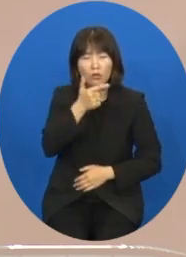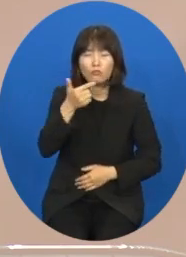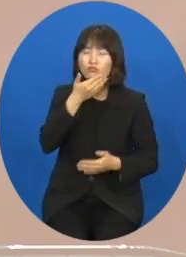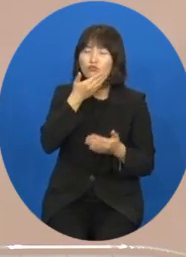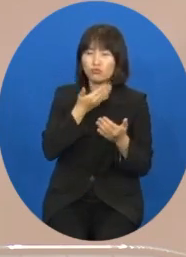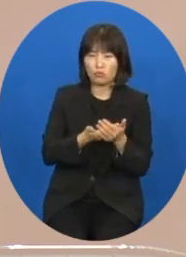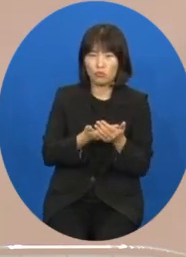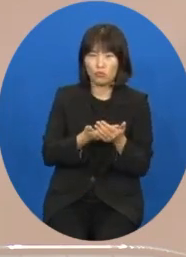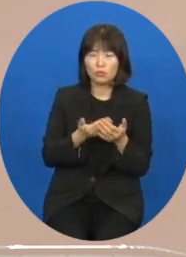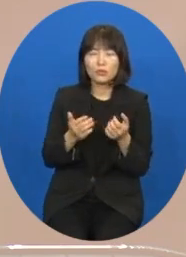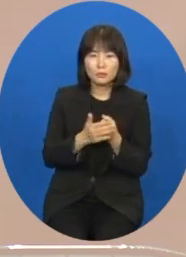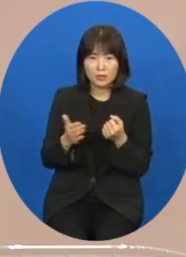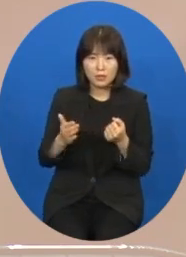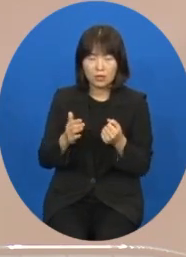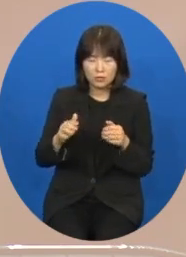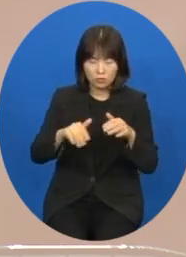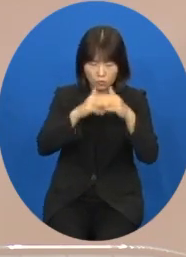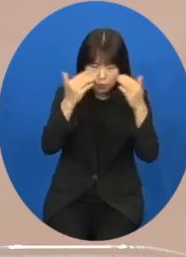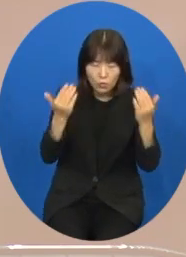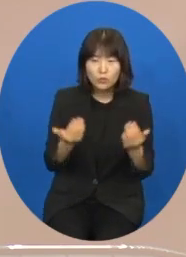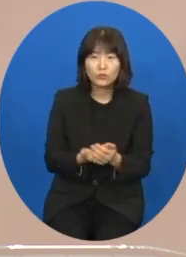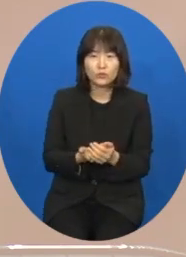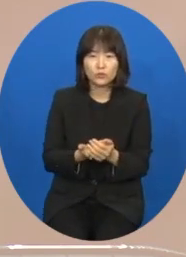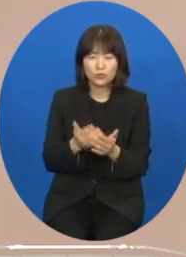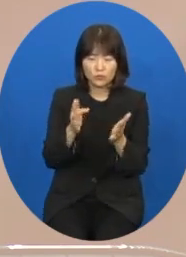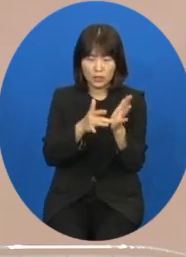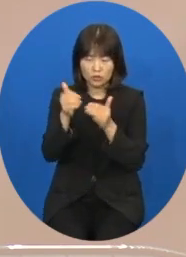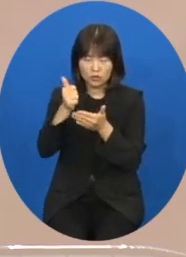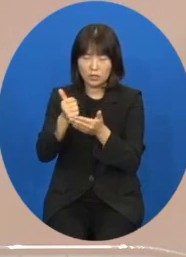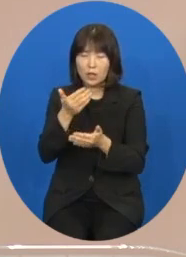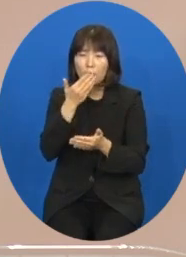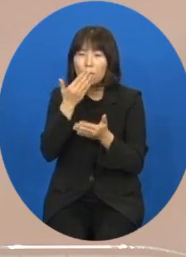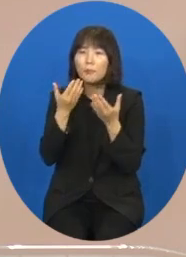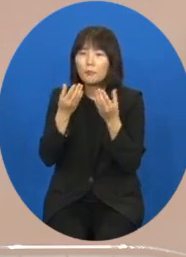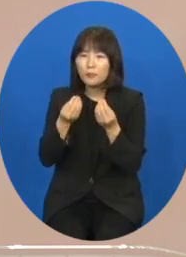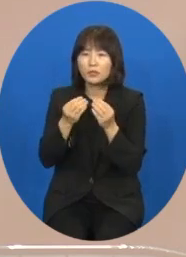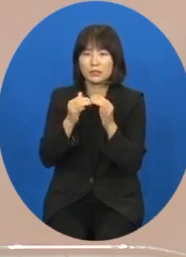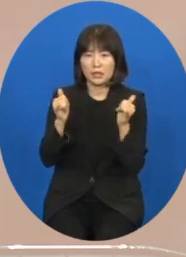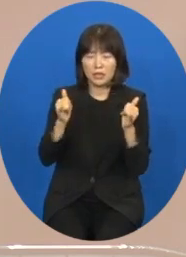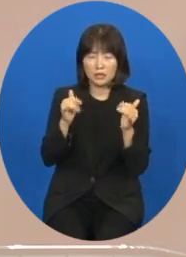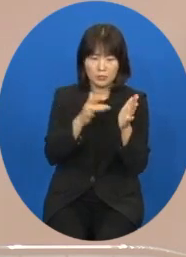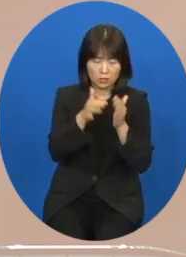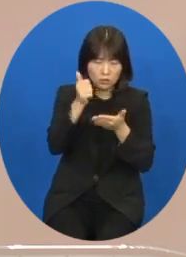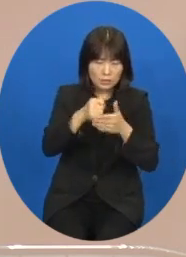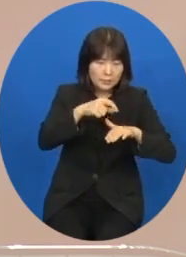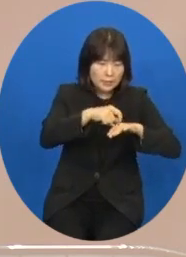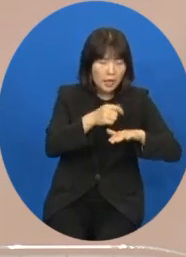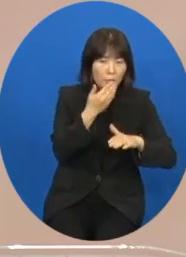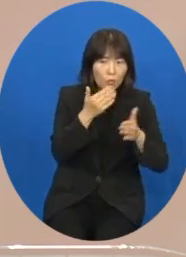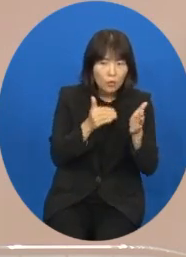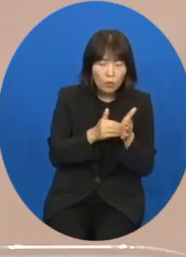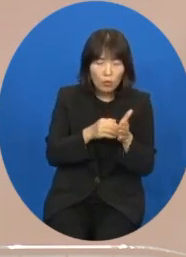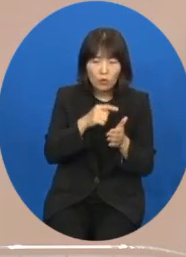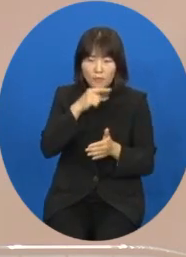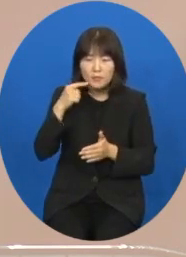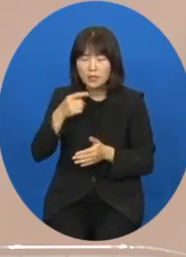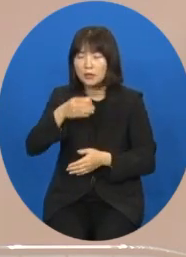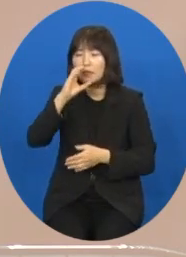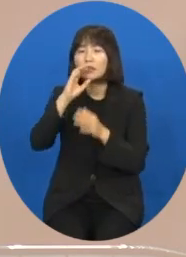중요하니까. 우리 모두는 다 예수님을 먹은 사람, 예수님의 살을 먹고 예수님의 피를 마신